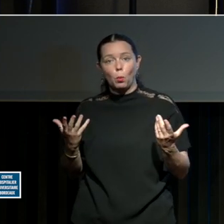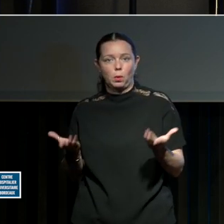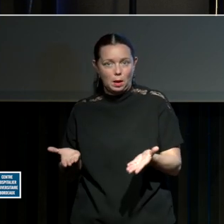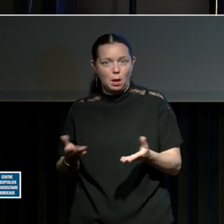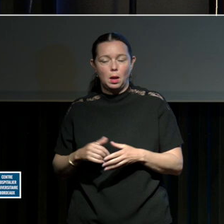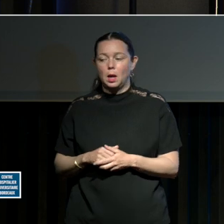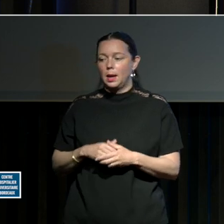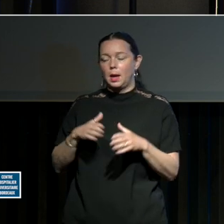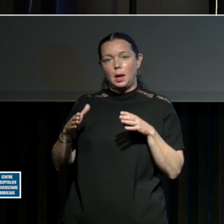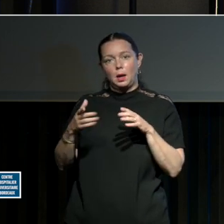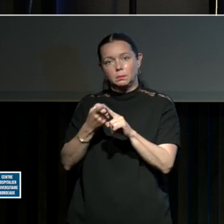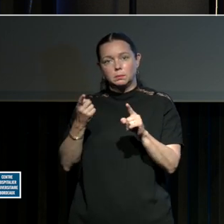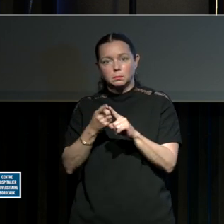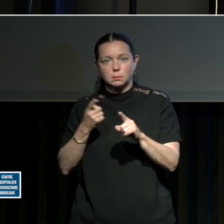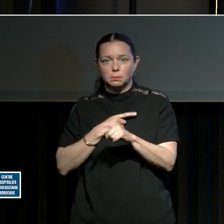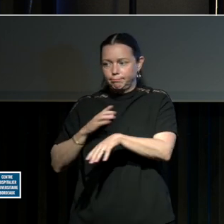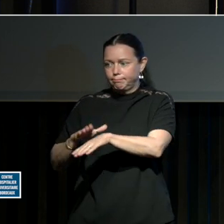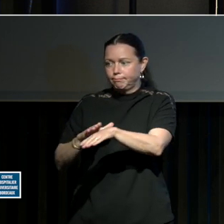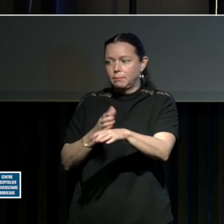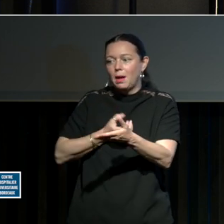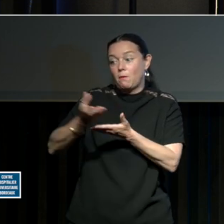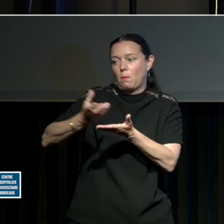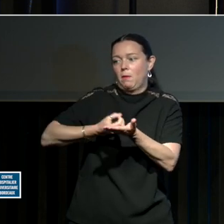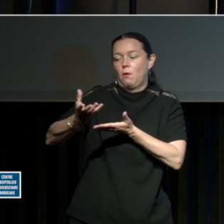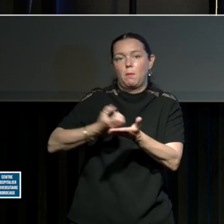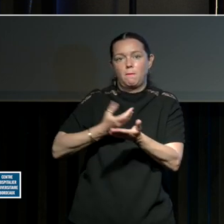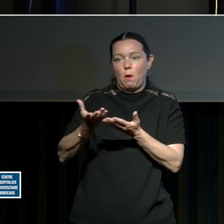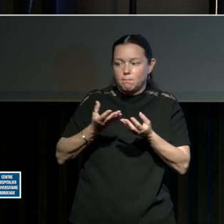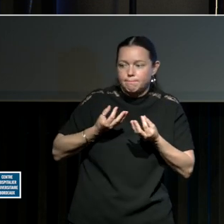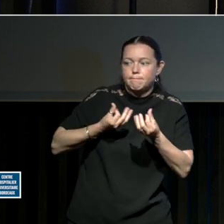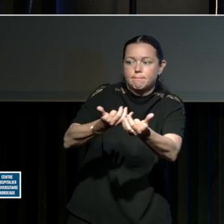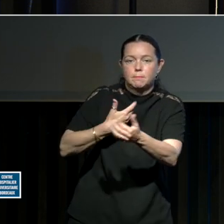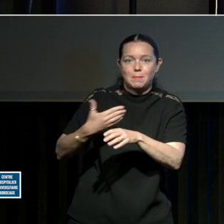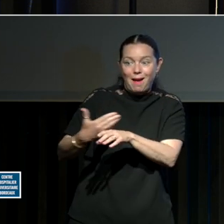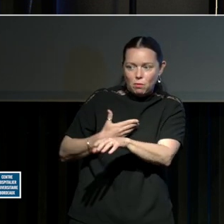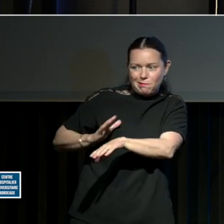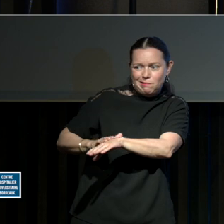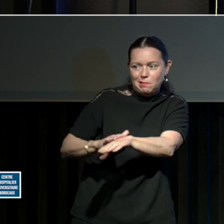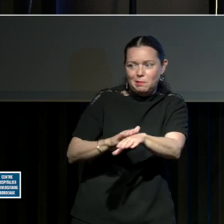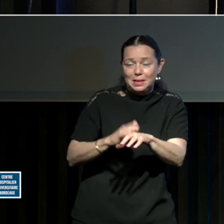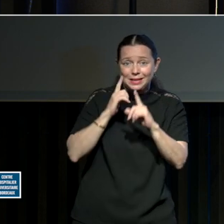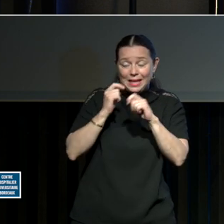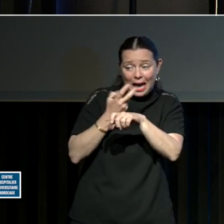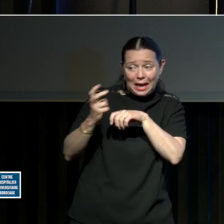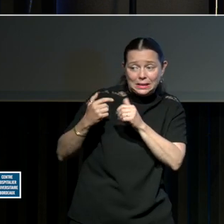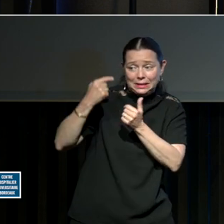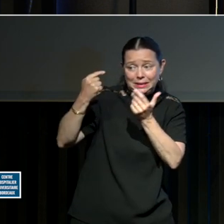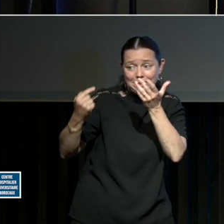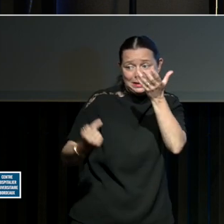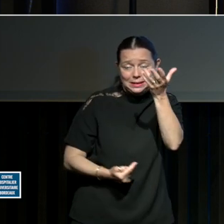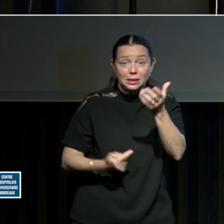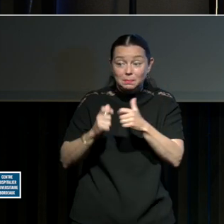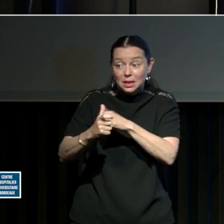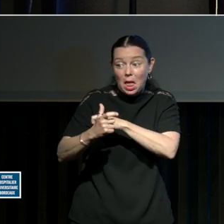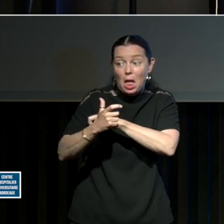pouvoir diffuser des messages d'information, de sensibilisation et de prévention sur la notion de risque lié à cet